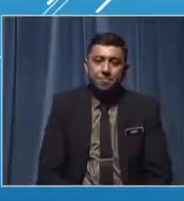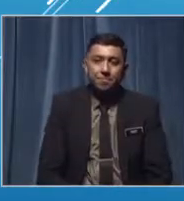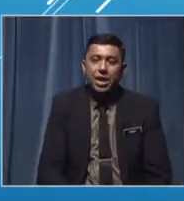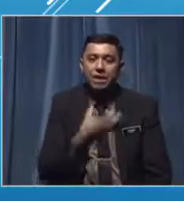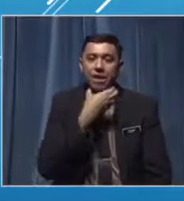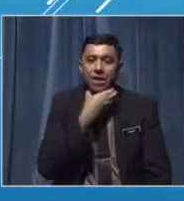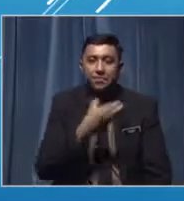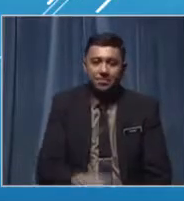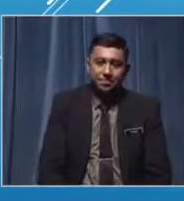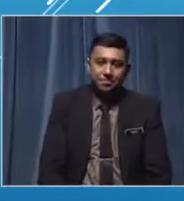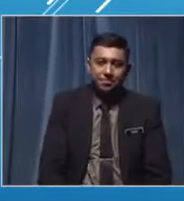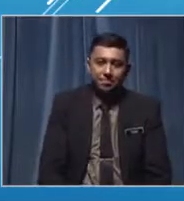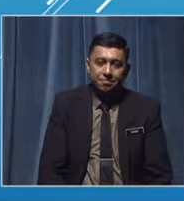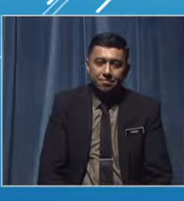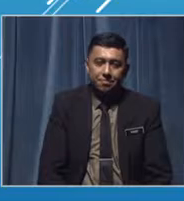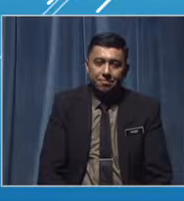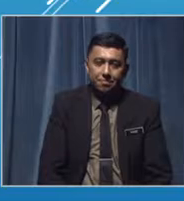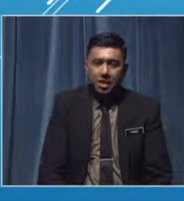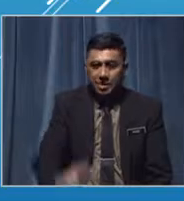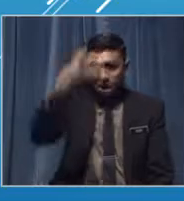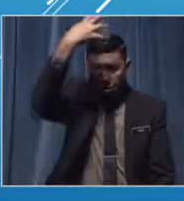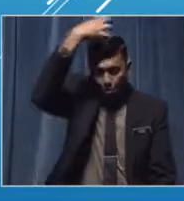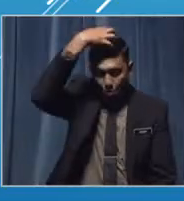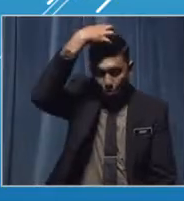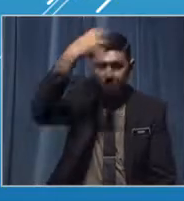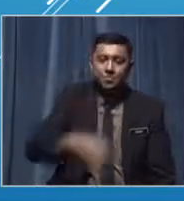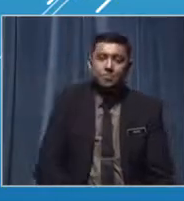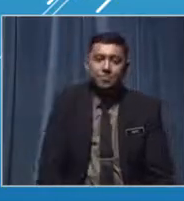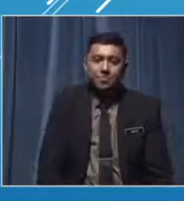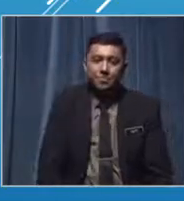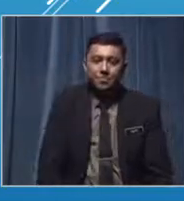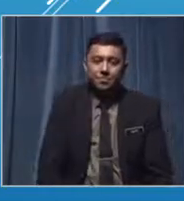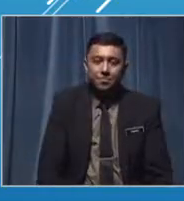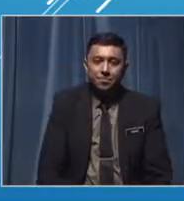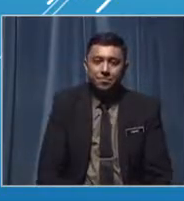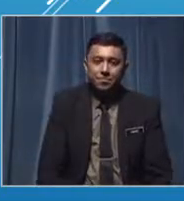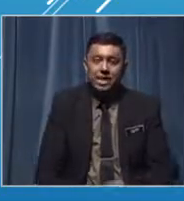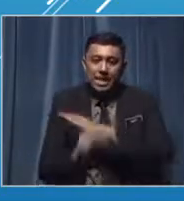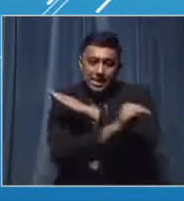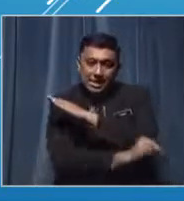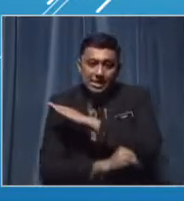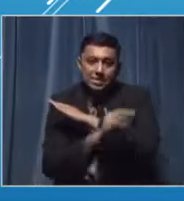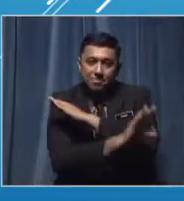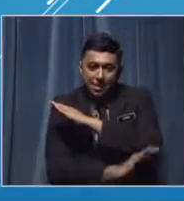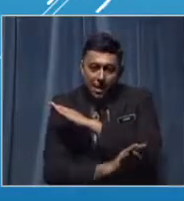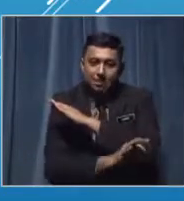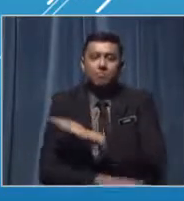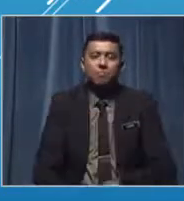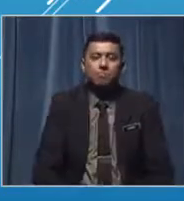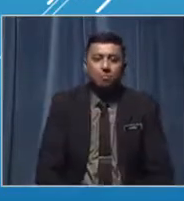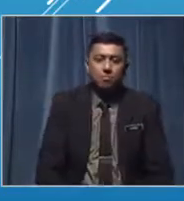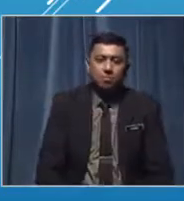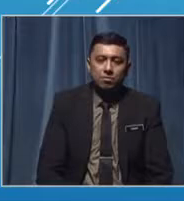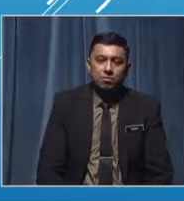Perak. Kelima, Selangor. Keenam, Negeri Sembilan.